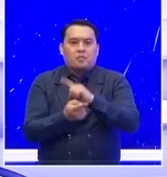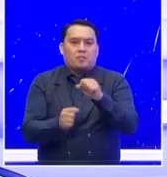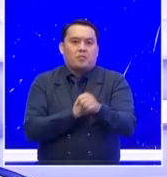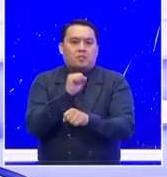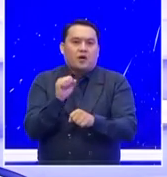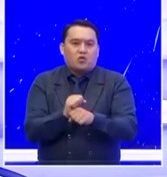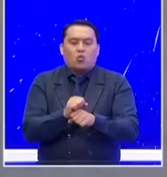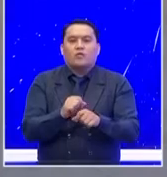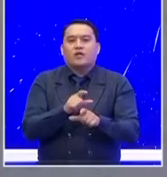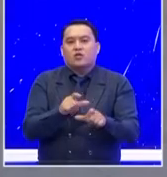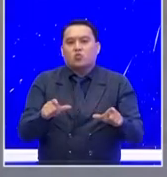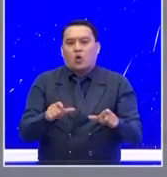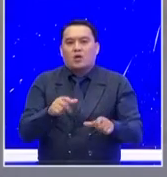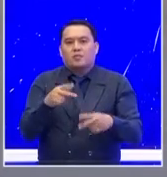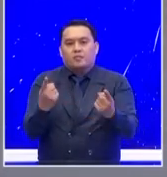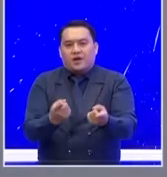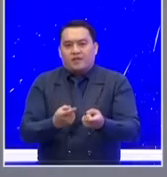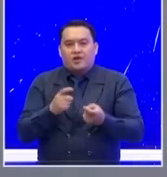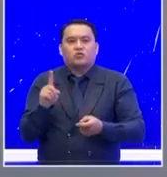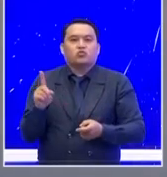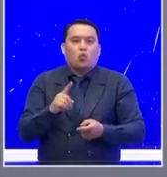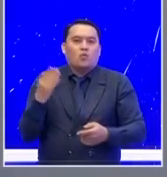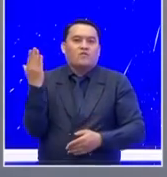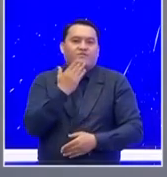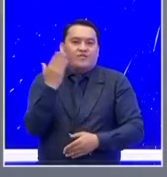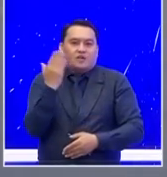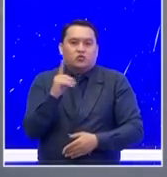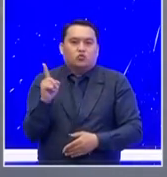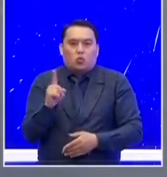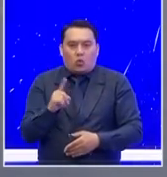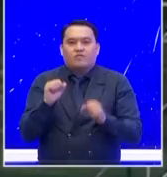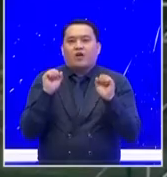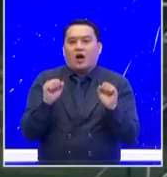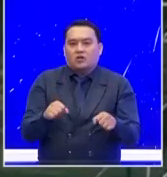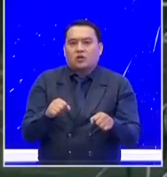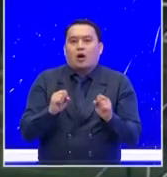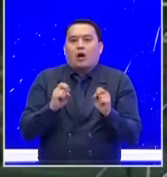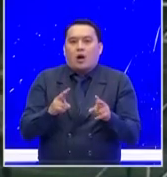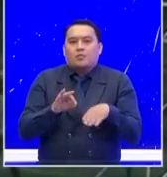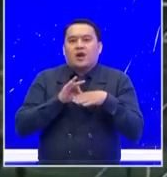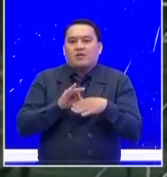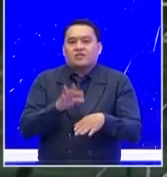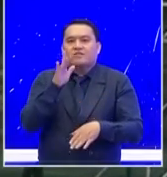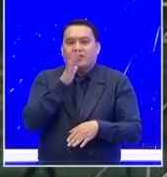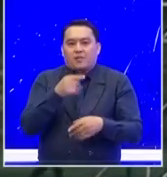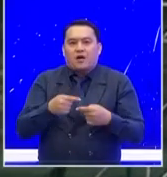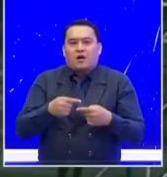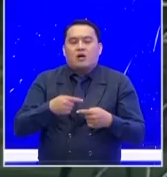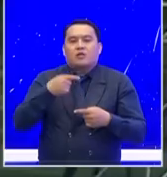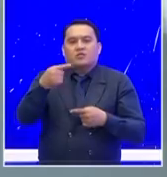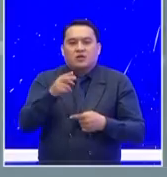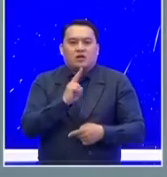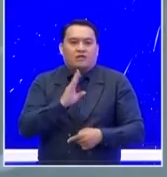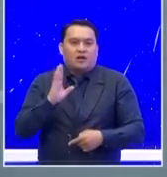для зрителей. Корейцев привлекают не столько сами фильмы, сколько возможность хоть как-нибудь провести время за пределами